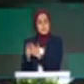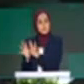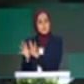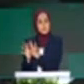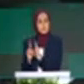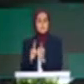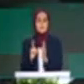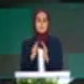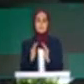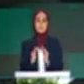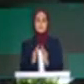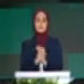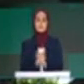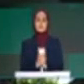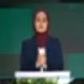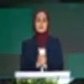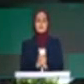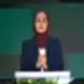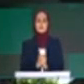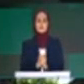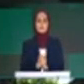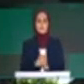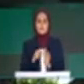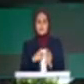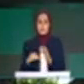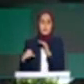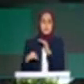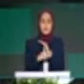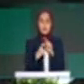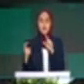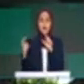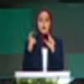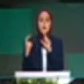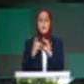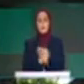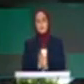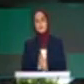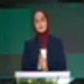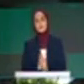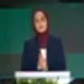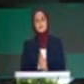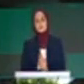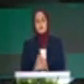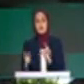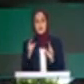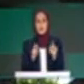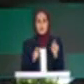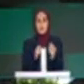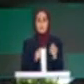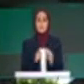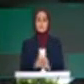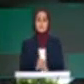الظن، ومش بسوء الظن بحد. لا لا مش لكن اولا لكن التجار ده دول اعضائي. دول اعضائي كبدايه. انما آه. السلع دي